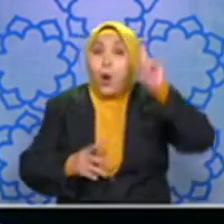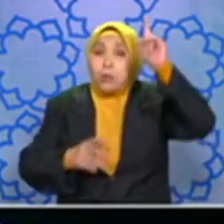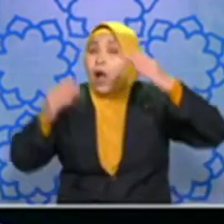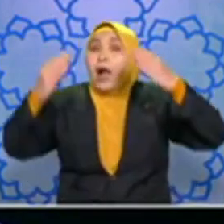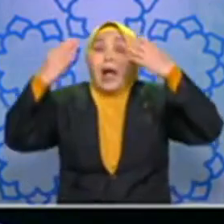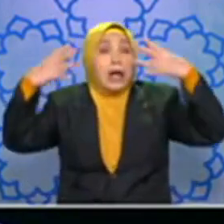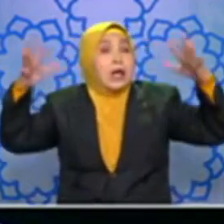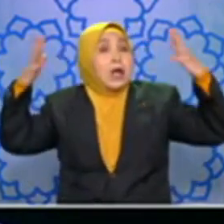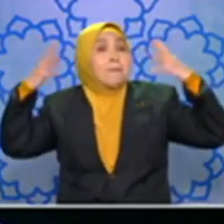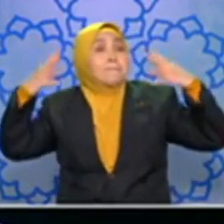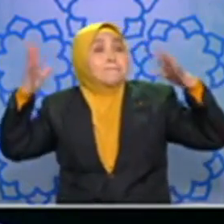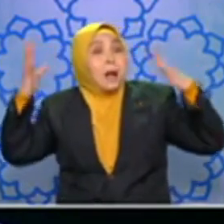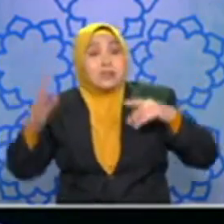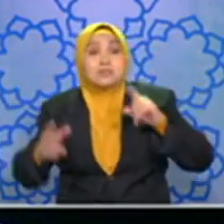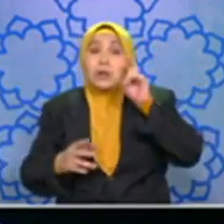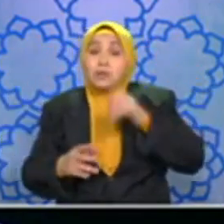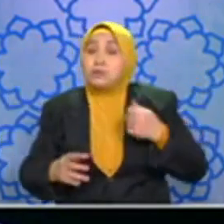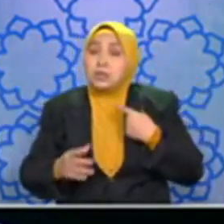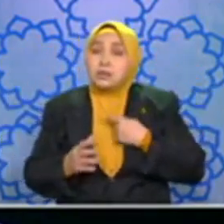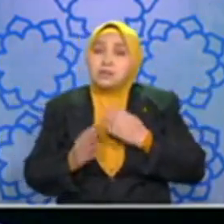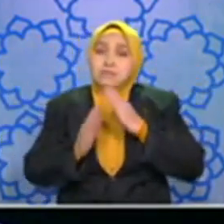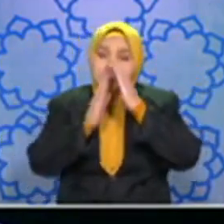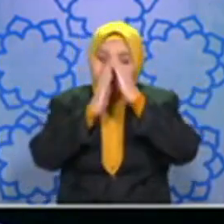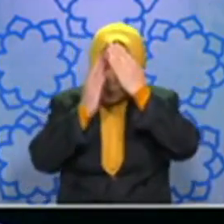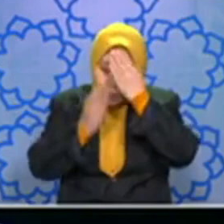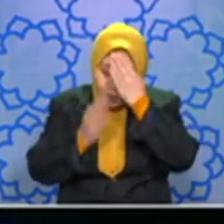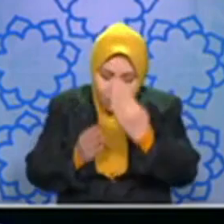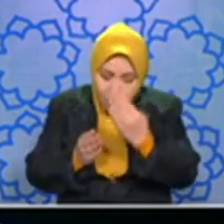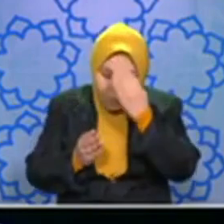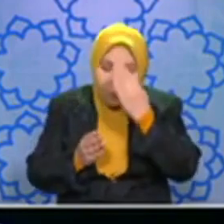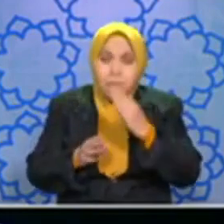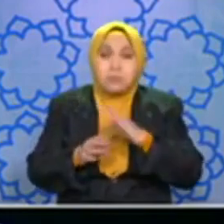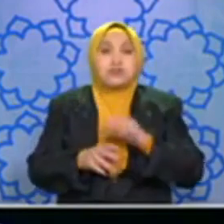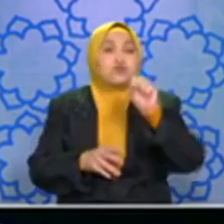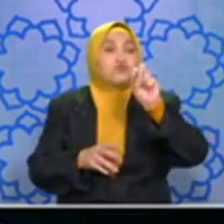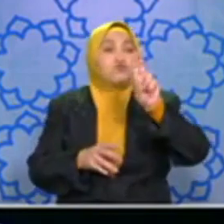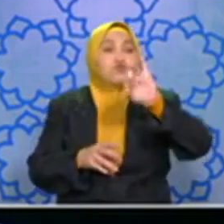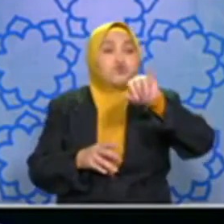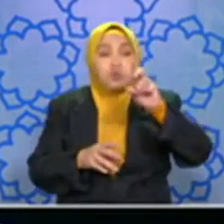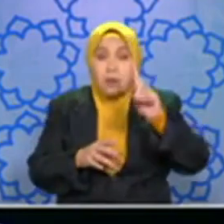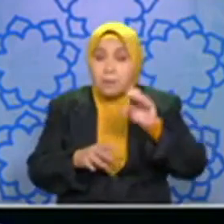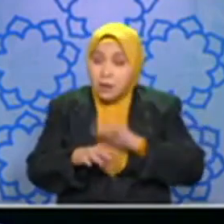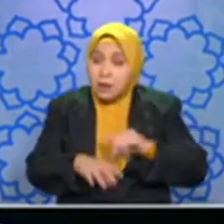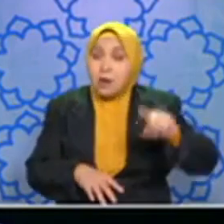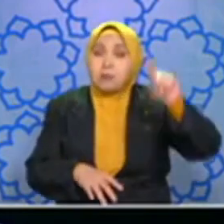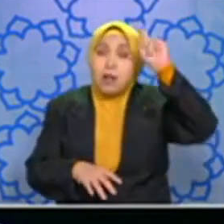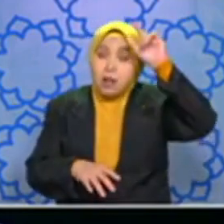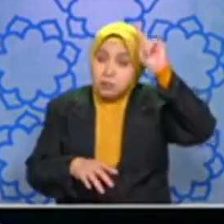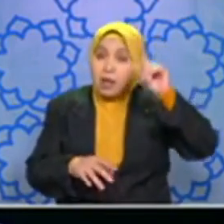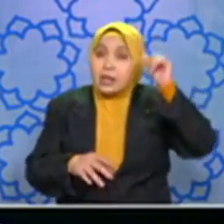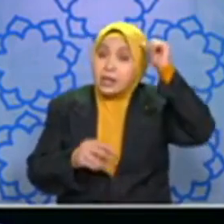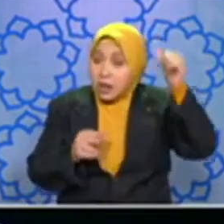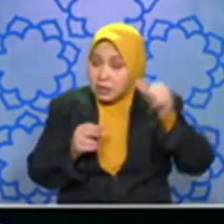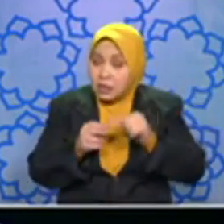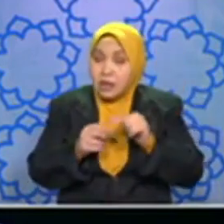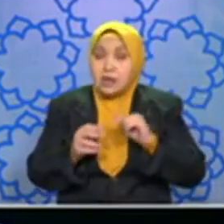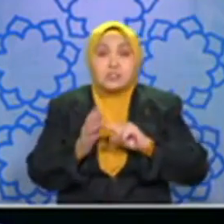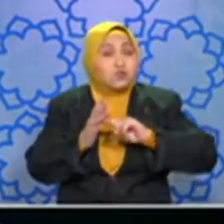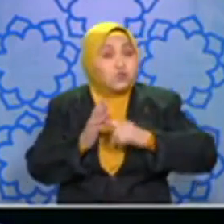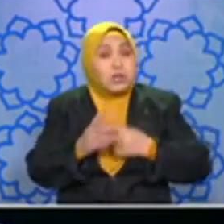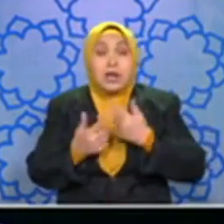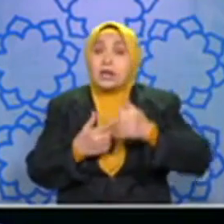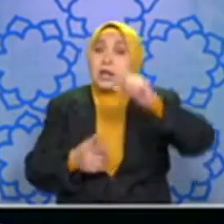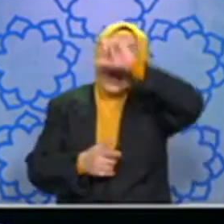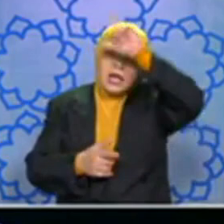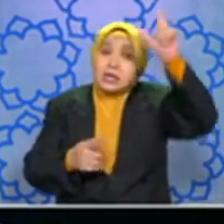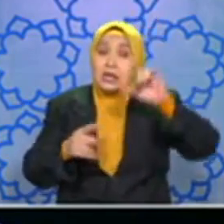sepatutnya kita kena menyerah diri pada Allah. Allah bawakan lagi tadi, Allah dah ingatkan dalam Al-Quran, sumber daripada langit.